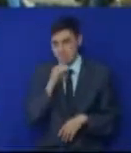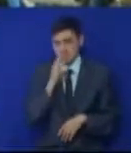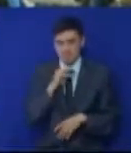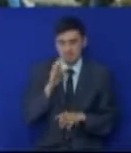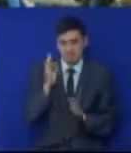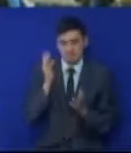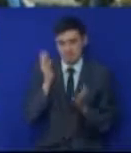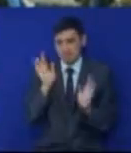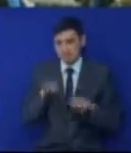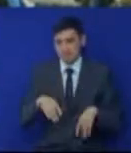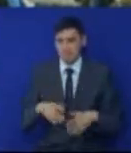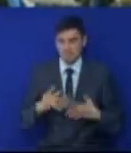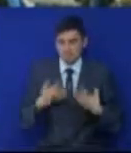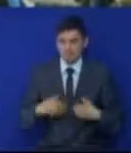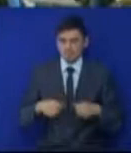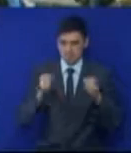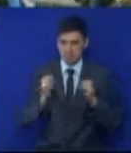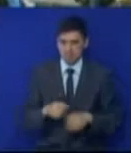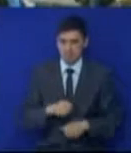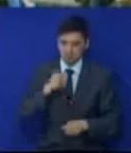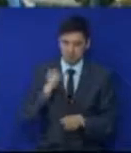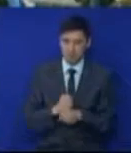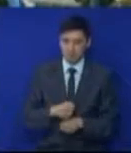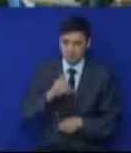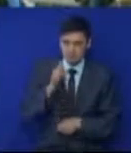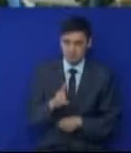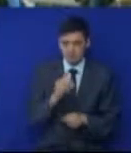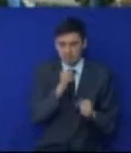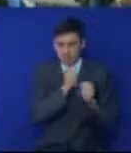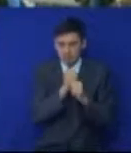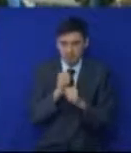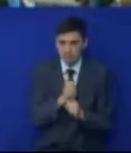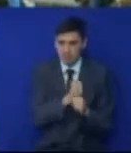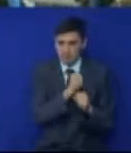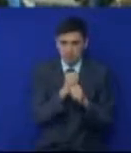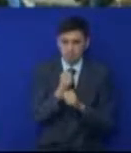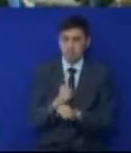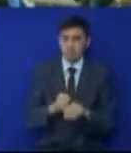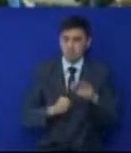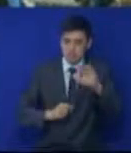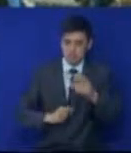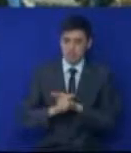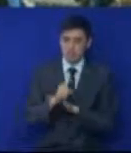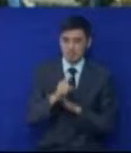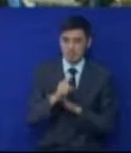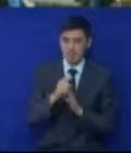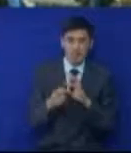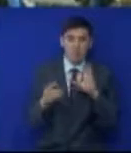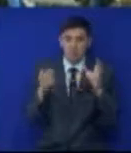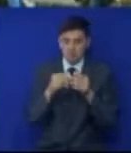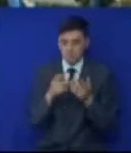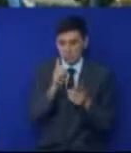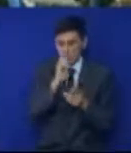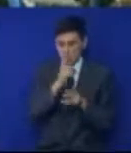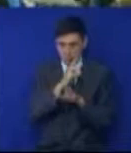кішкене намысқа тарсып жаңағыдай бастадық, осылай бітті,